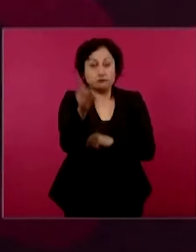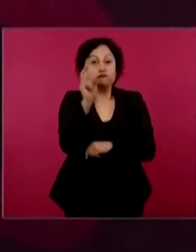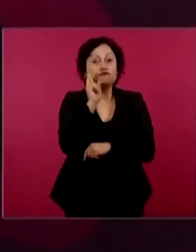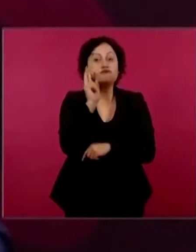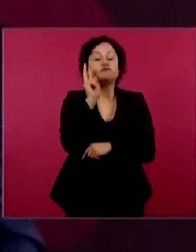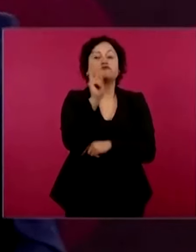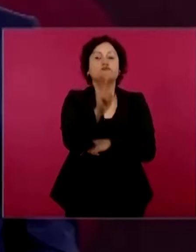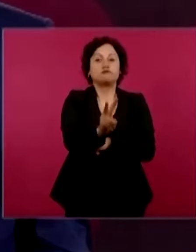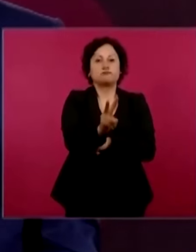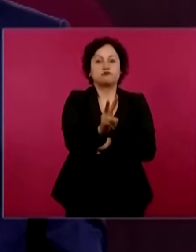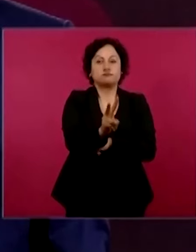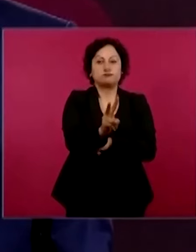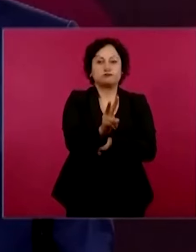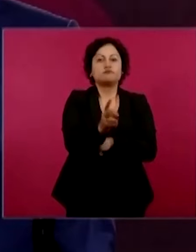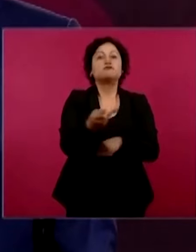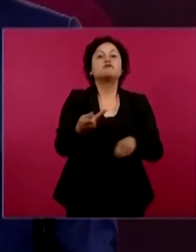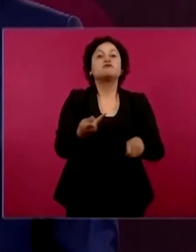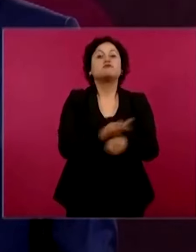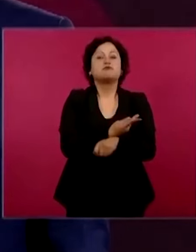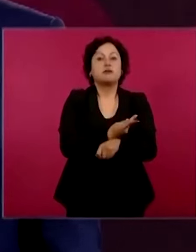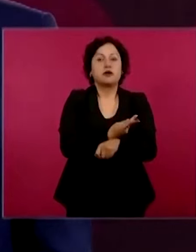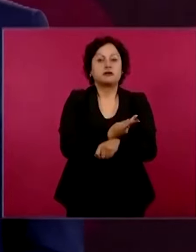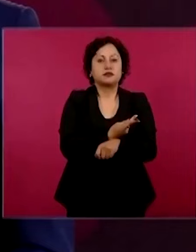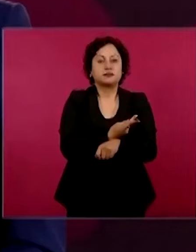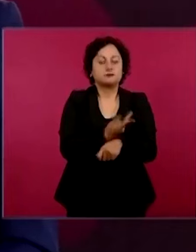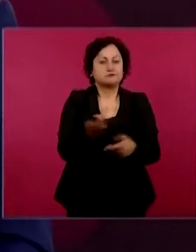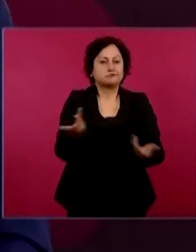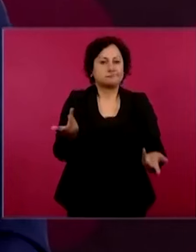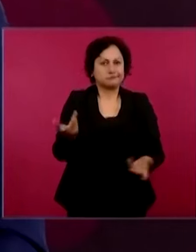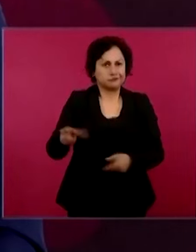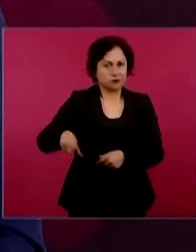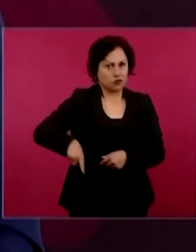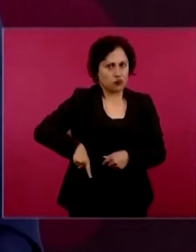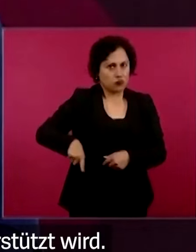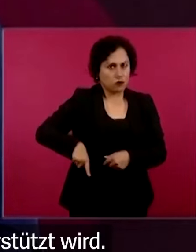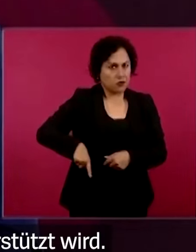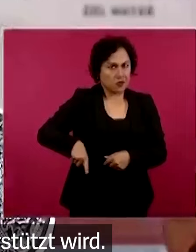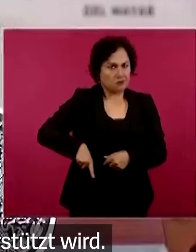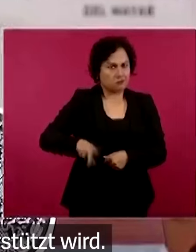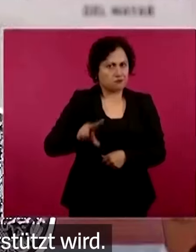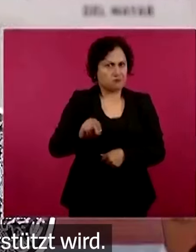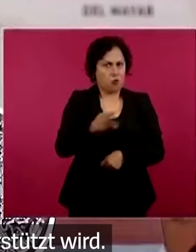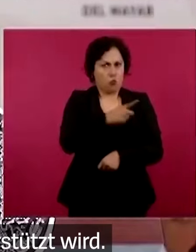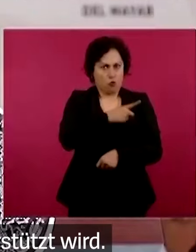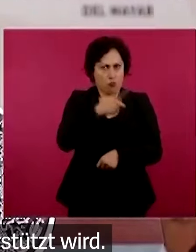gobierno si no siente que tiene respaldo